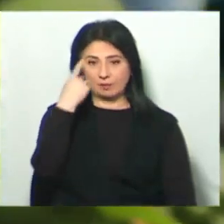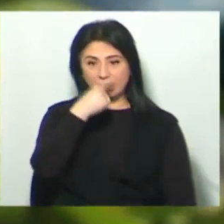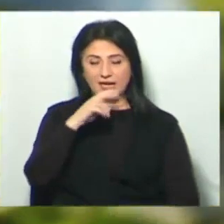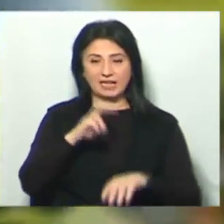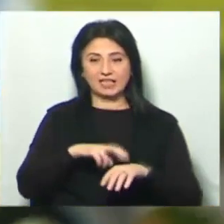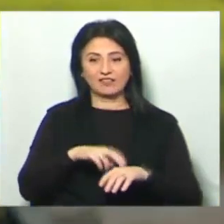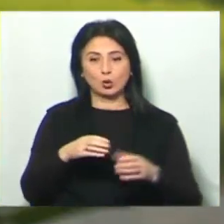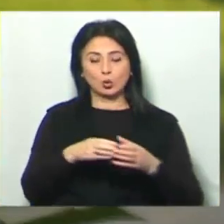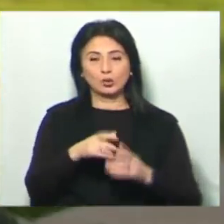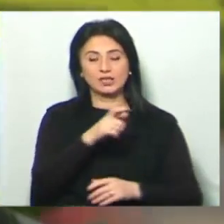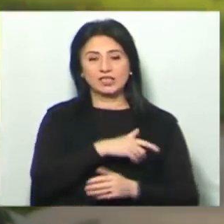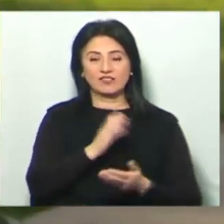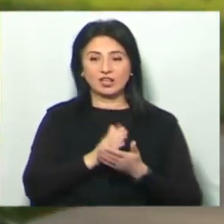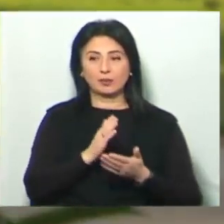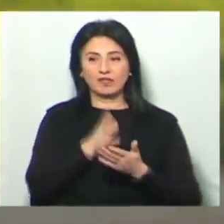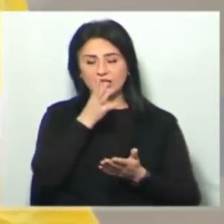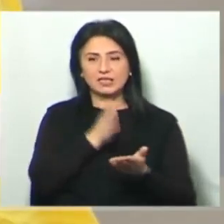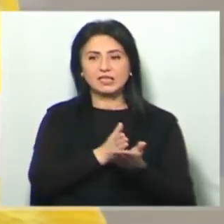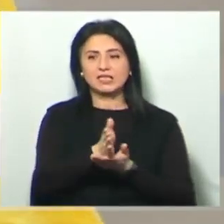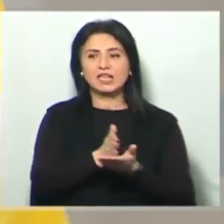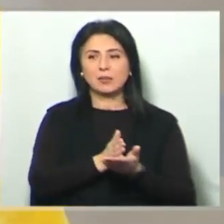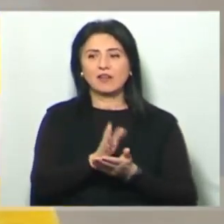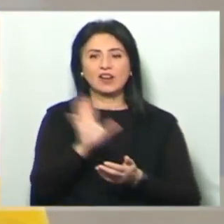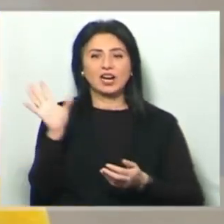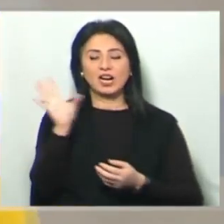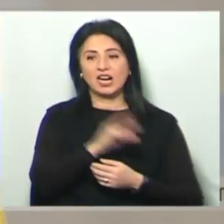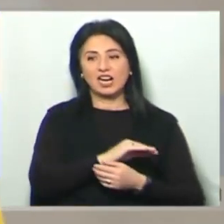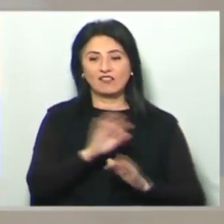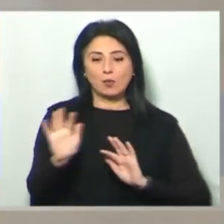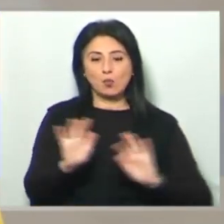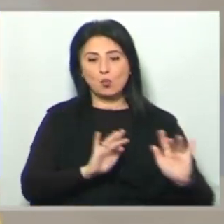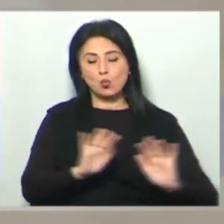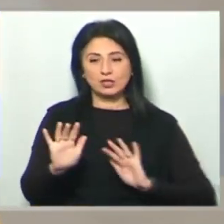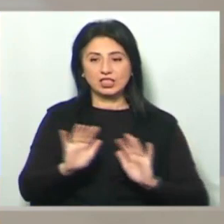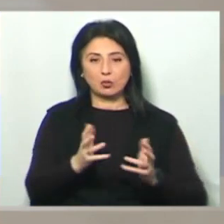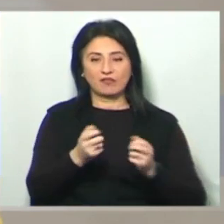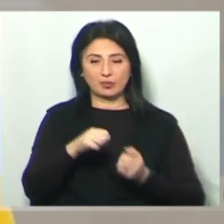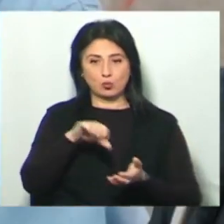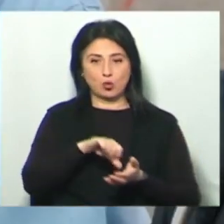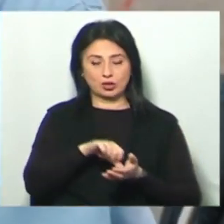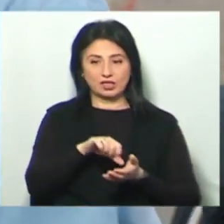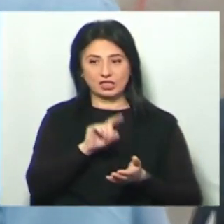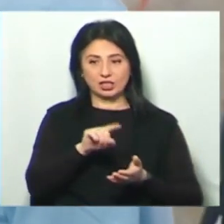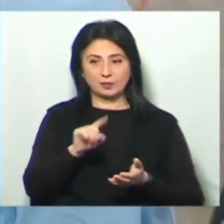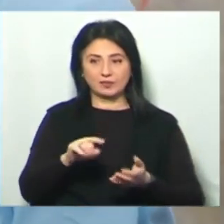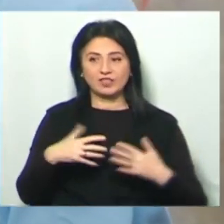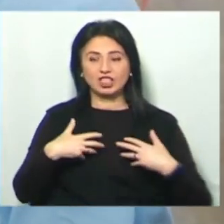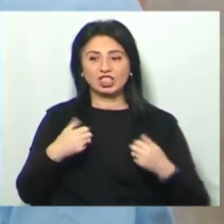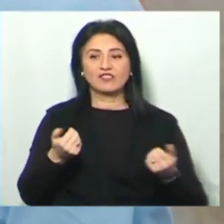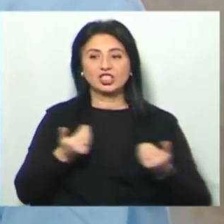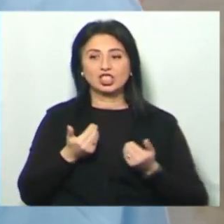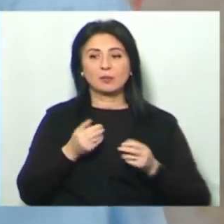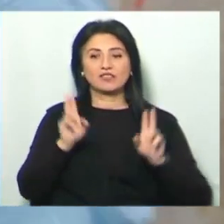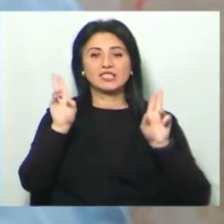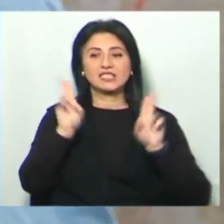პირადი ექიმის გუნდის წევრები ვართ, წლებია და ყველა მოძრაობაში ვიღებთ მონაწილეობას. ჯანსაღი